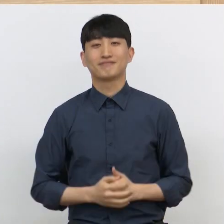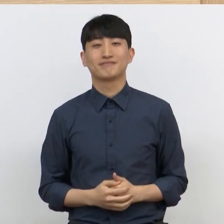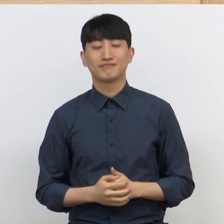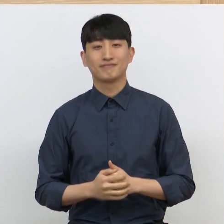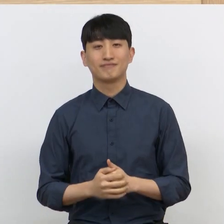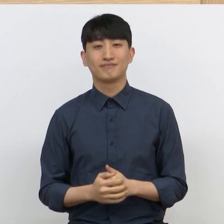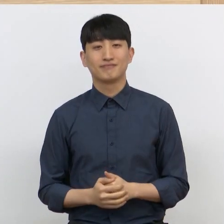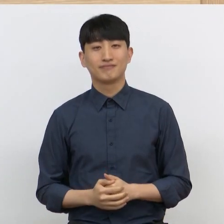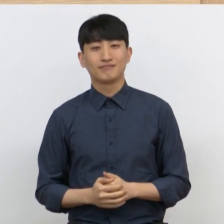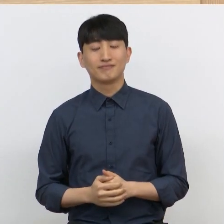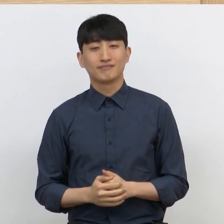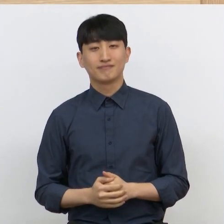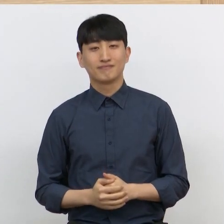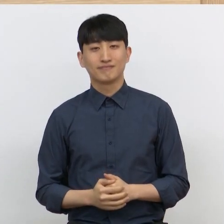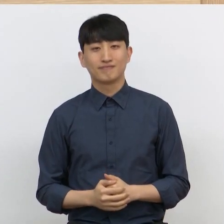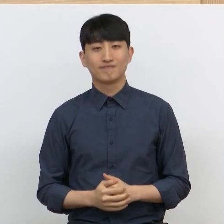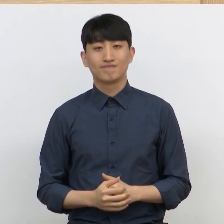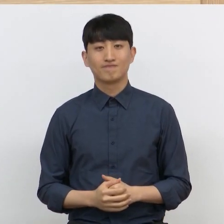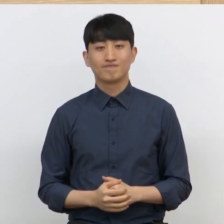하겠습니다.